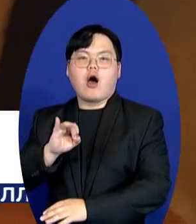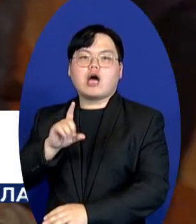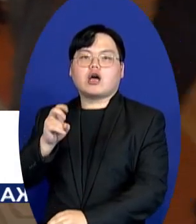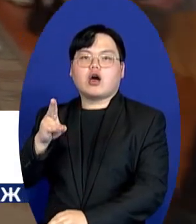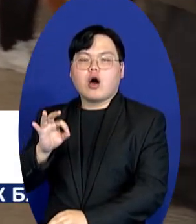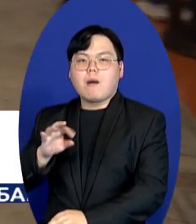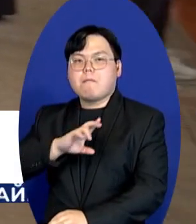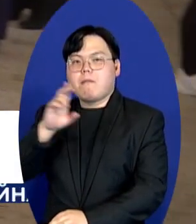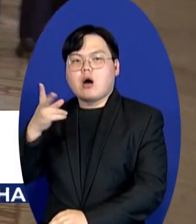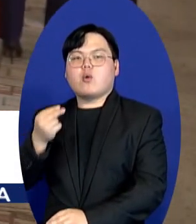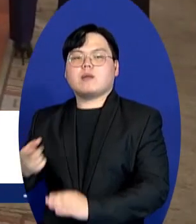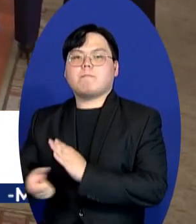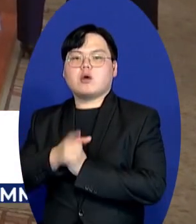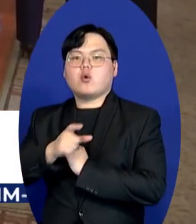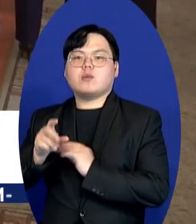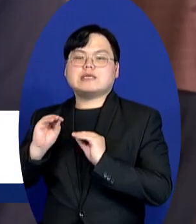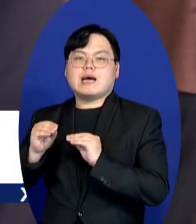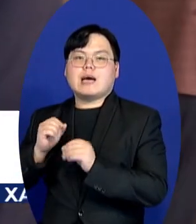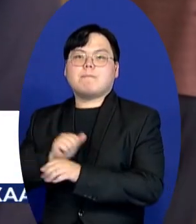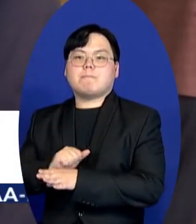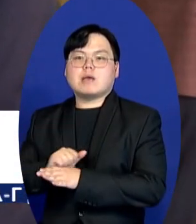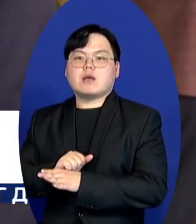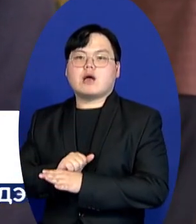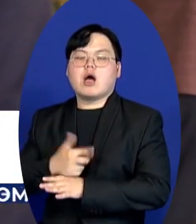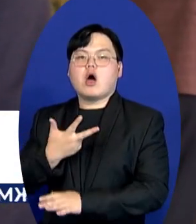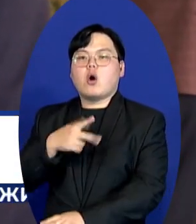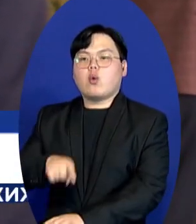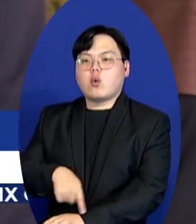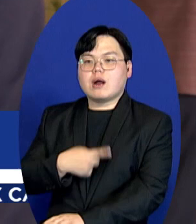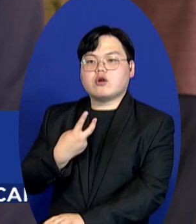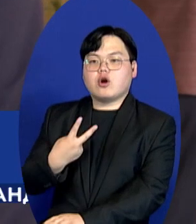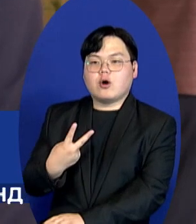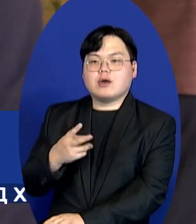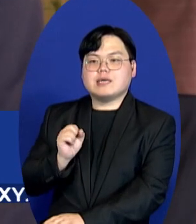орчны салбарт мэрэгжилтэн бэлтгэж байна. 3.2 сая одоо